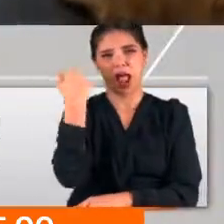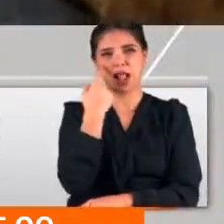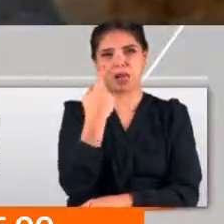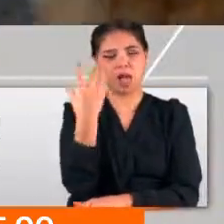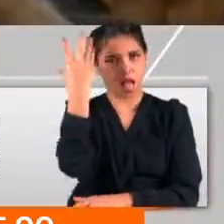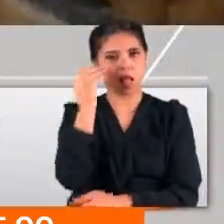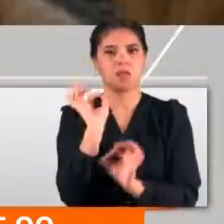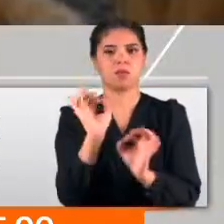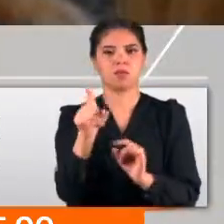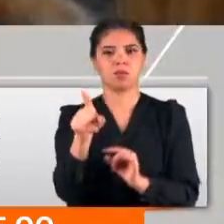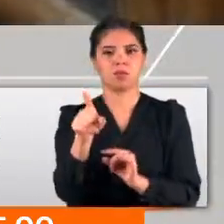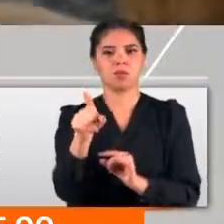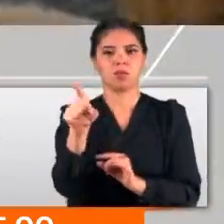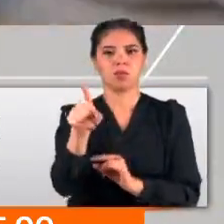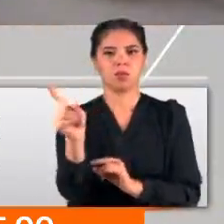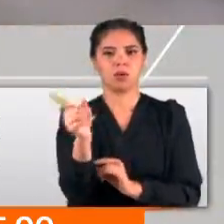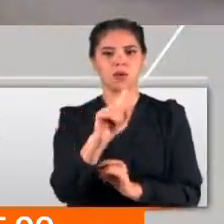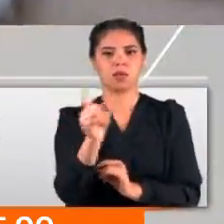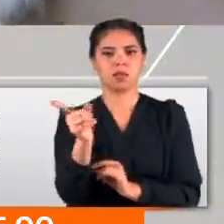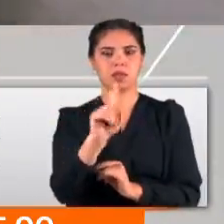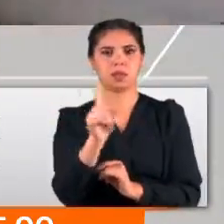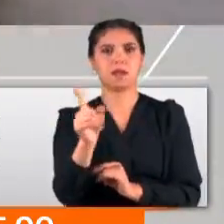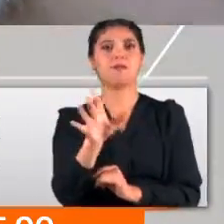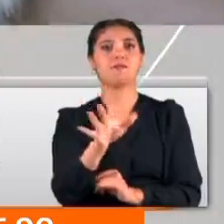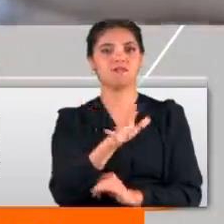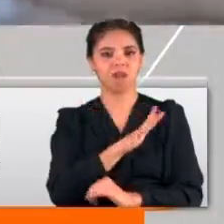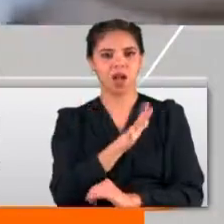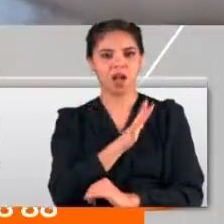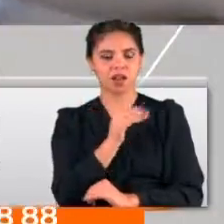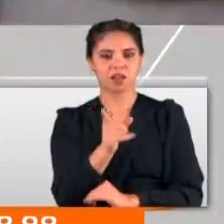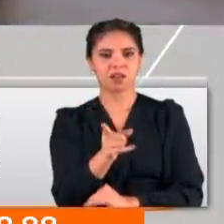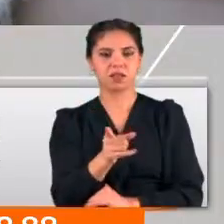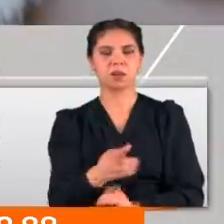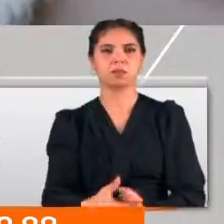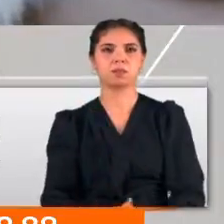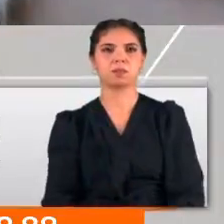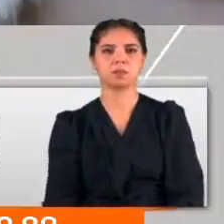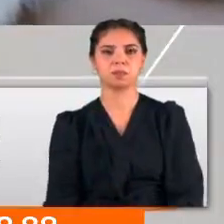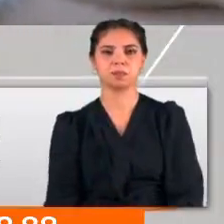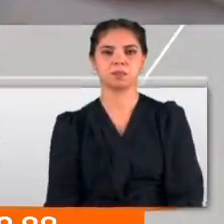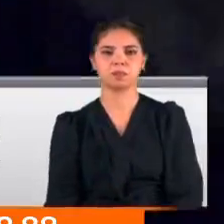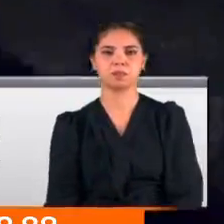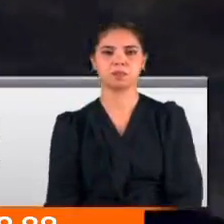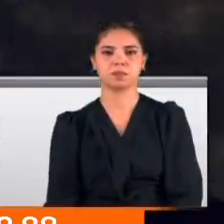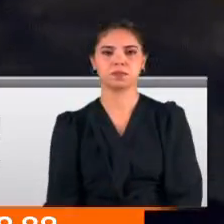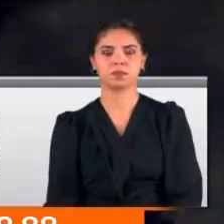ucu sık frekanslarla hareket eder ve bir takım mırıltılar